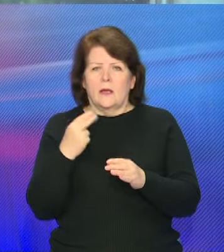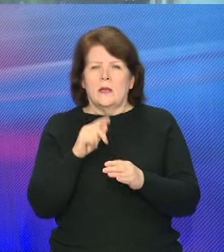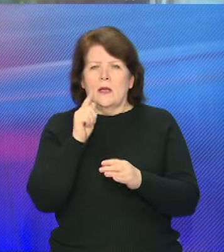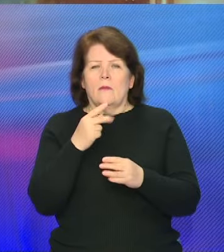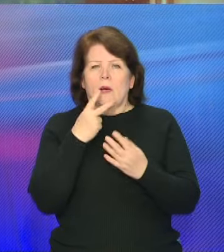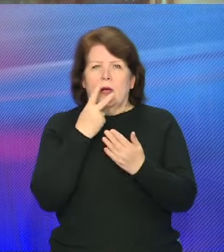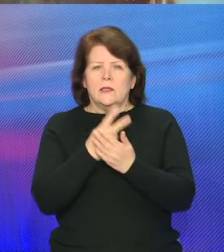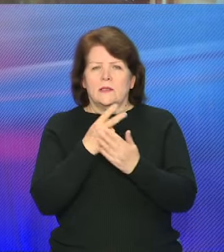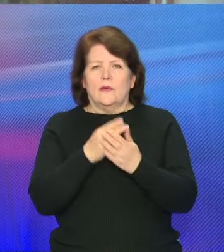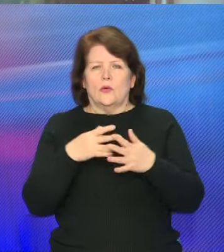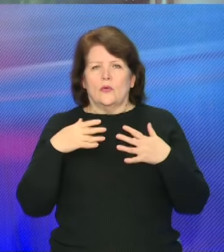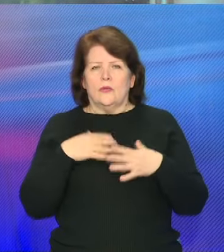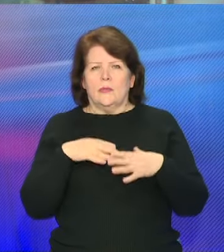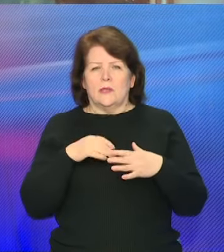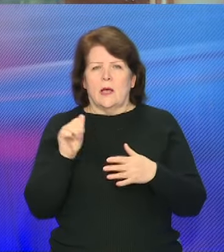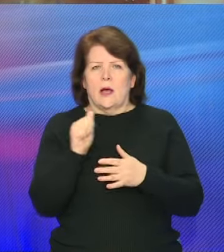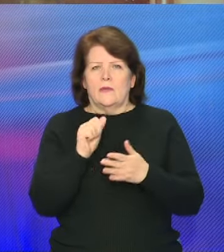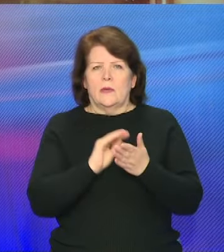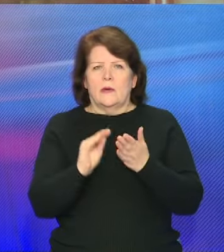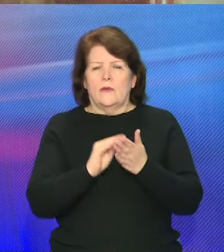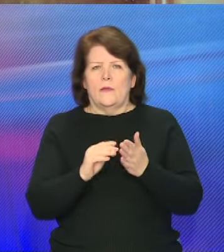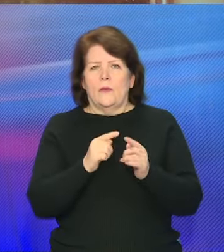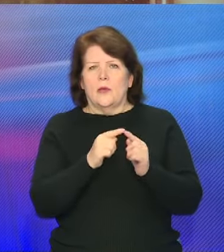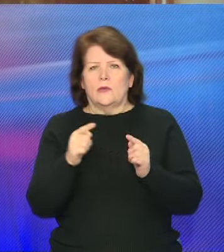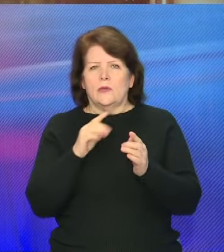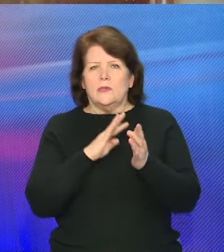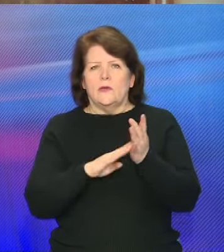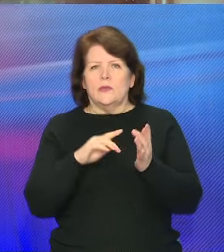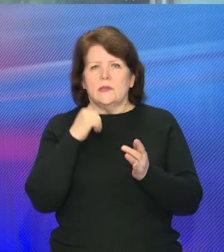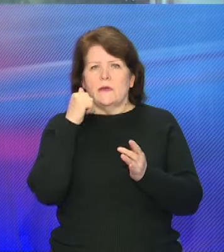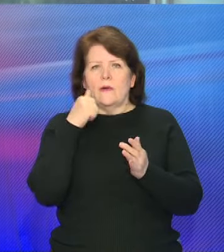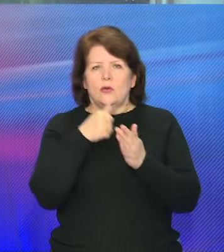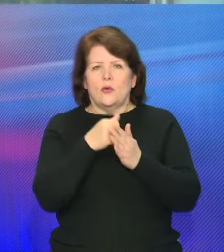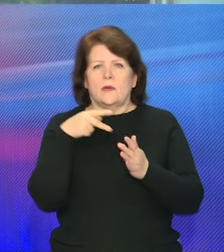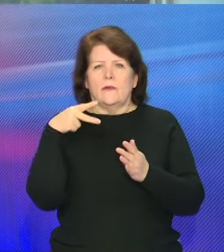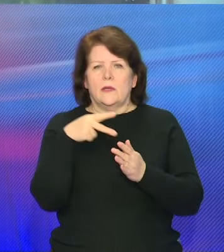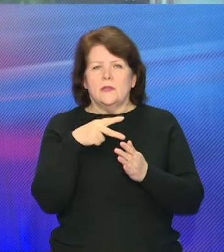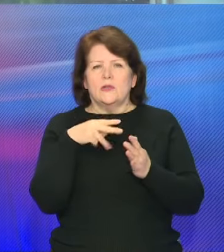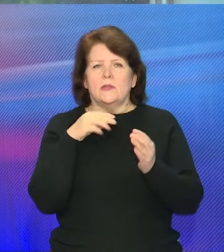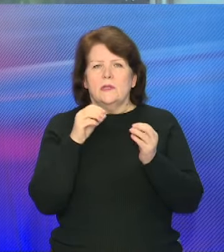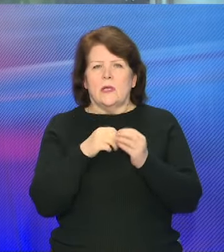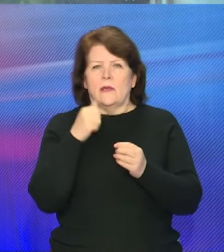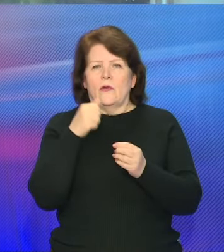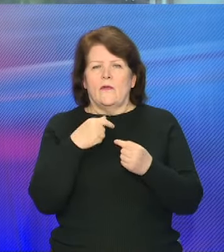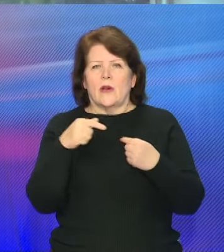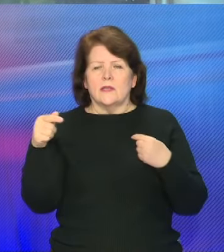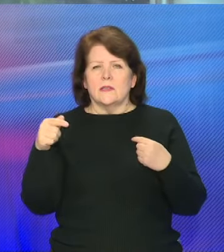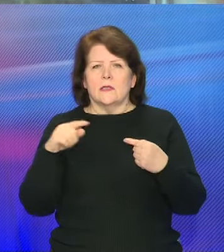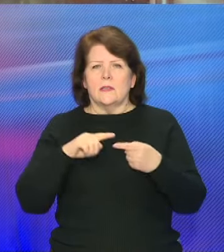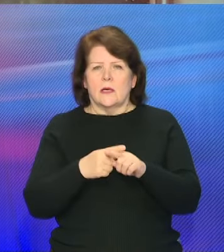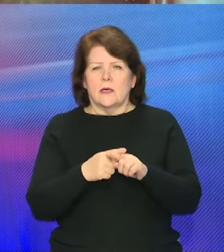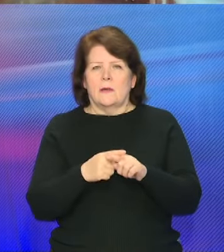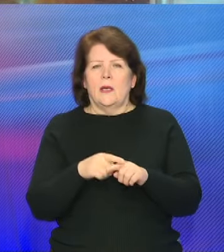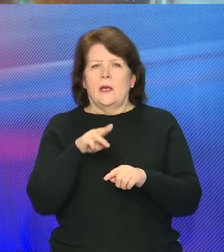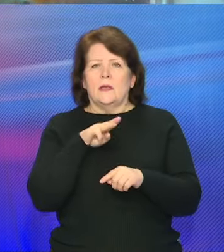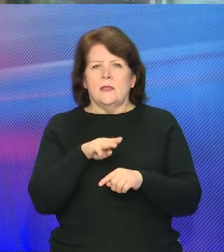работы грузинского автора, написанные у период с 1990 по 2010 год у разных мастацких техниках.